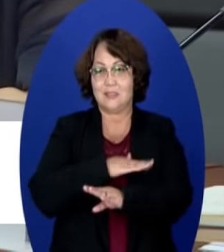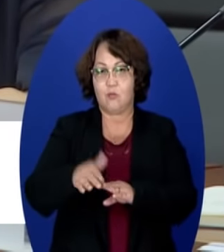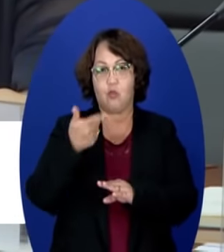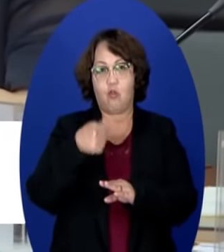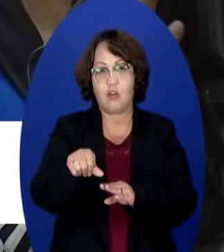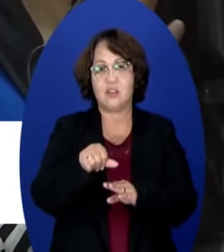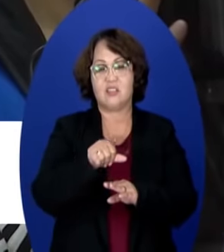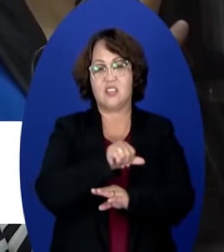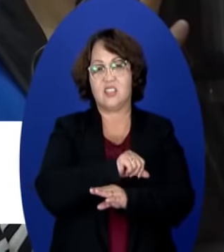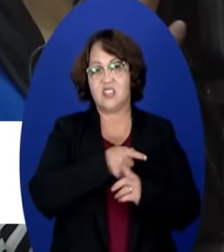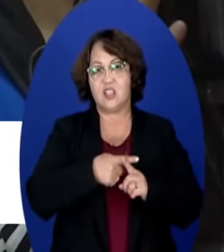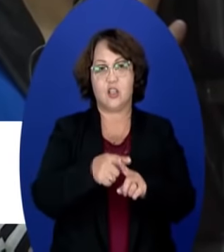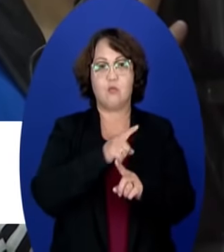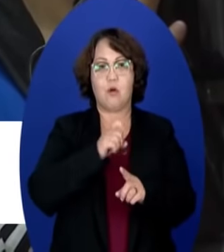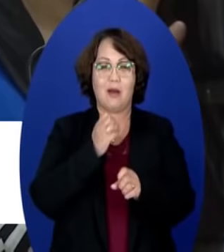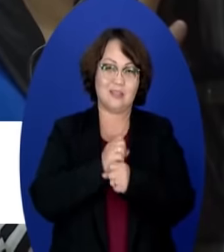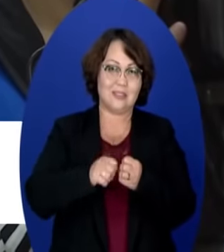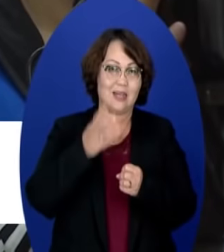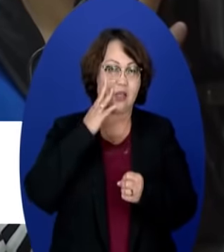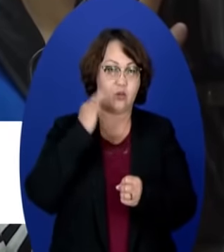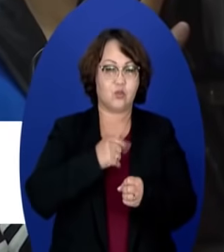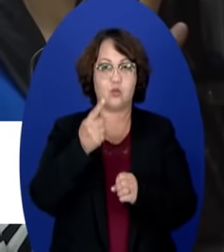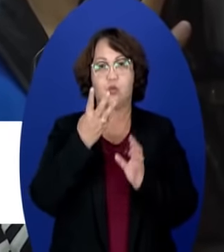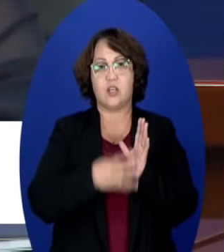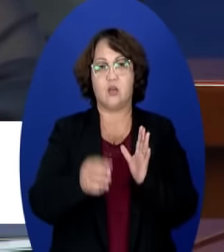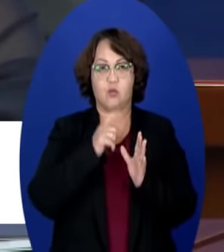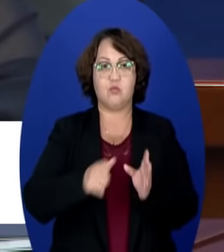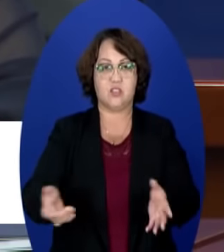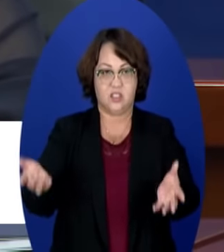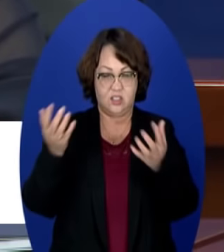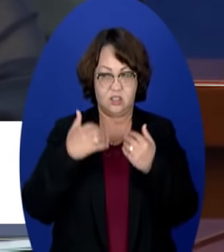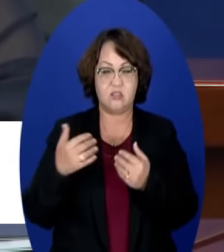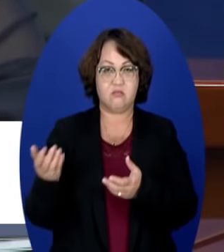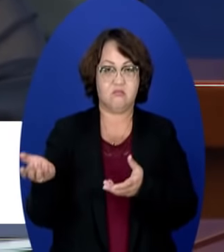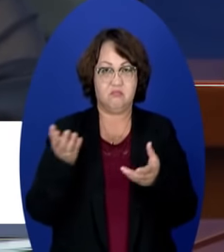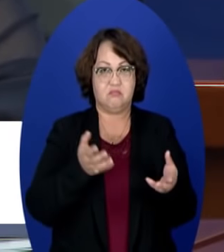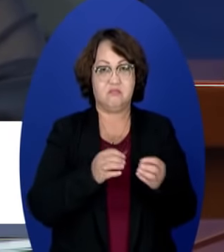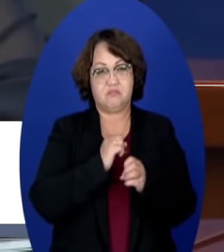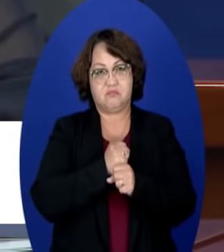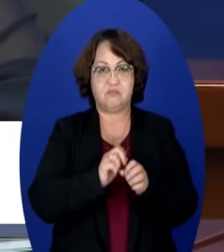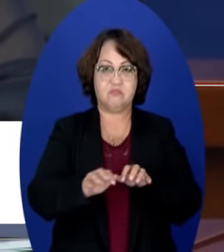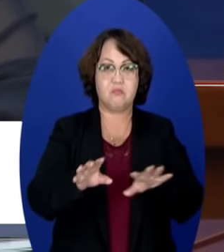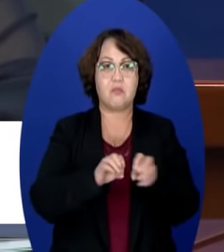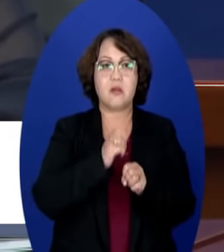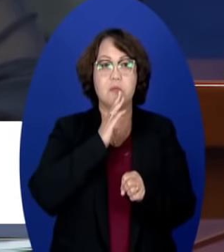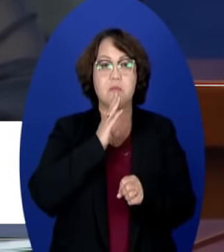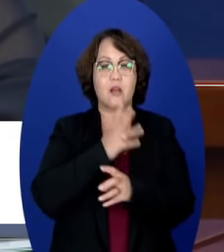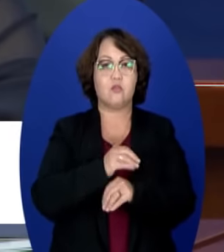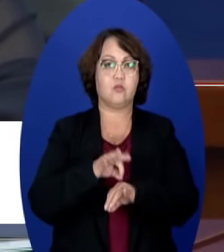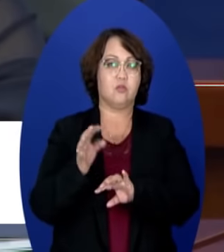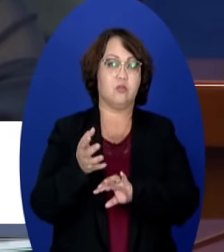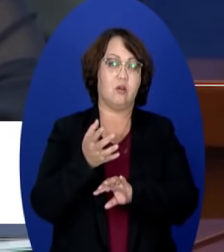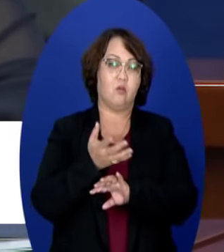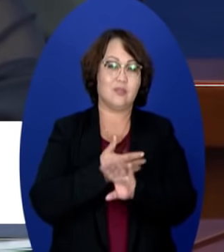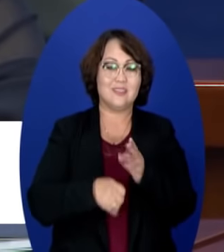дээр ажиллахаар гадаадын 190 ажиллах хүчийг аваад байна. Халдварт өвчний тархалтаас урьдчилан сэргийлэх эрүүл ахуйн